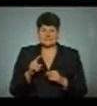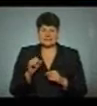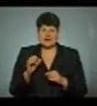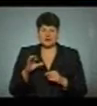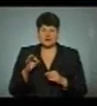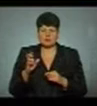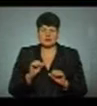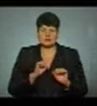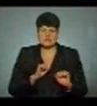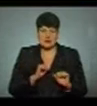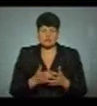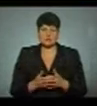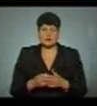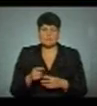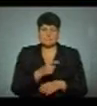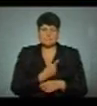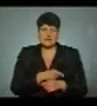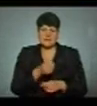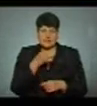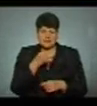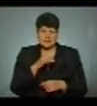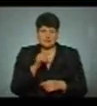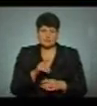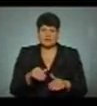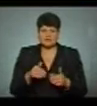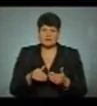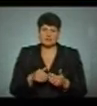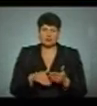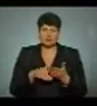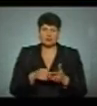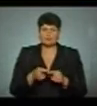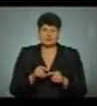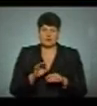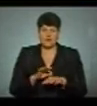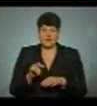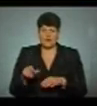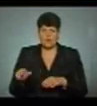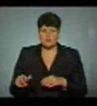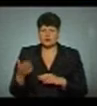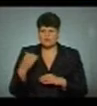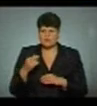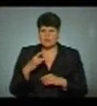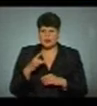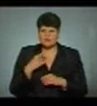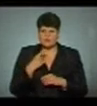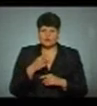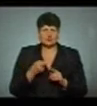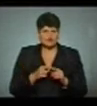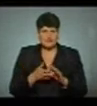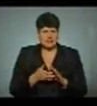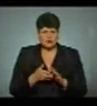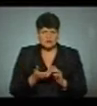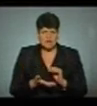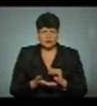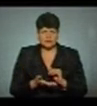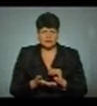відповідно, медикаменти для того, щоб надавати допомогу таким хворим. Ну, що на минулій сесії ви говорили, що цього далеко недостатньо. Ну,